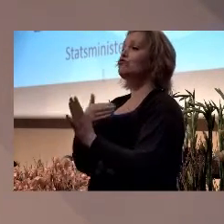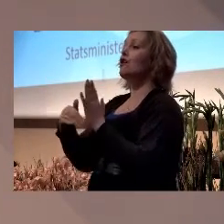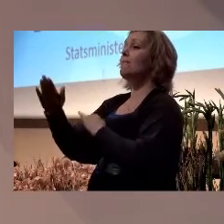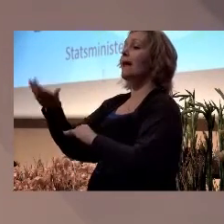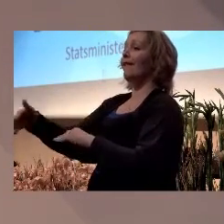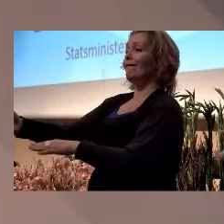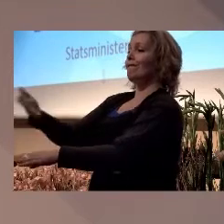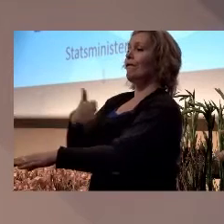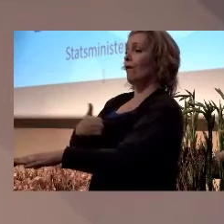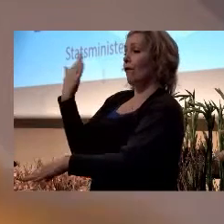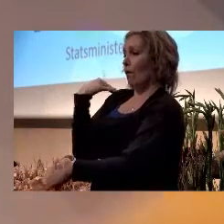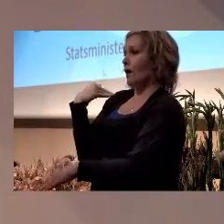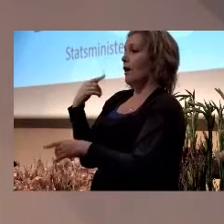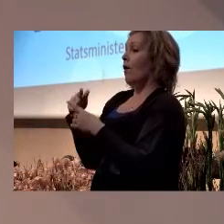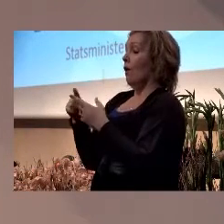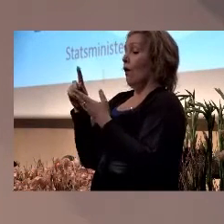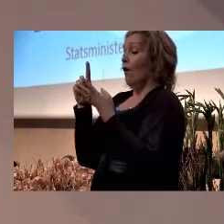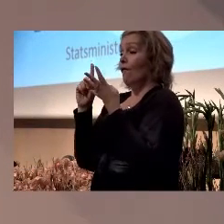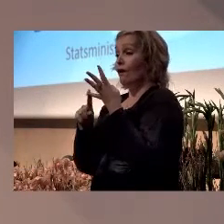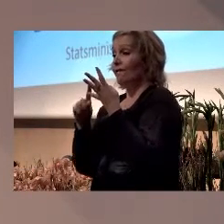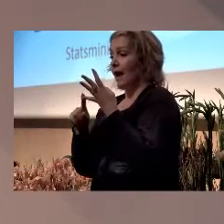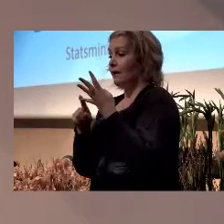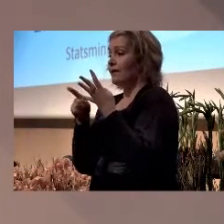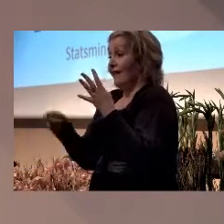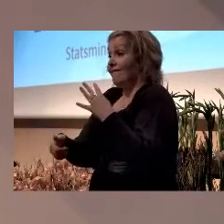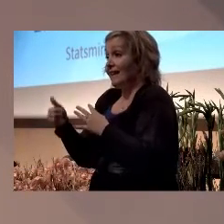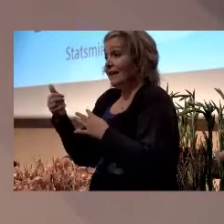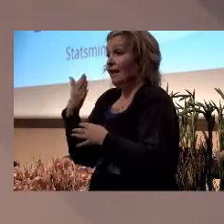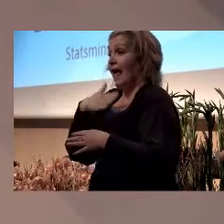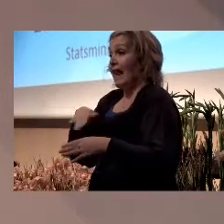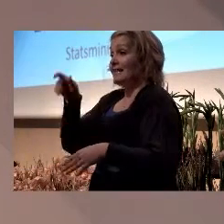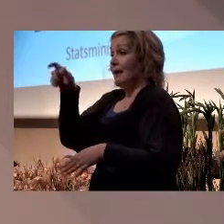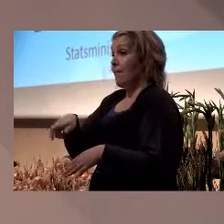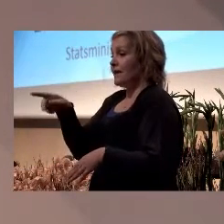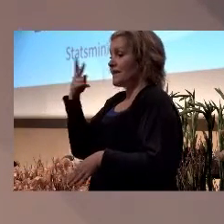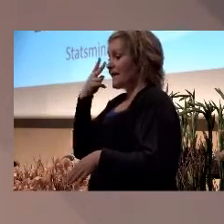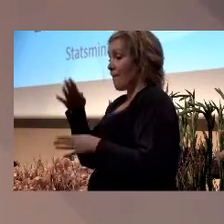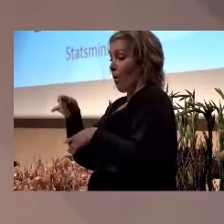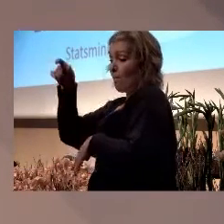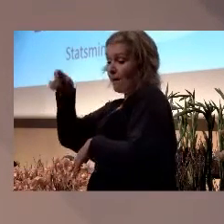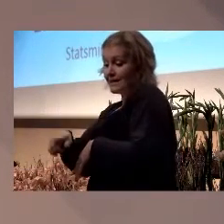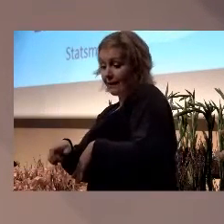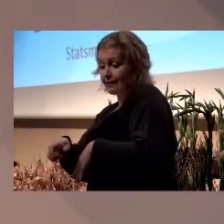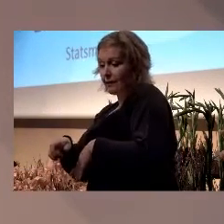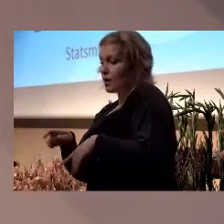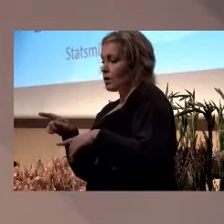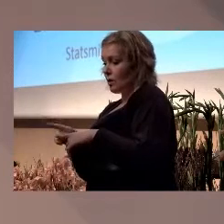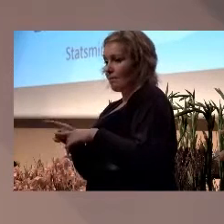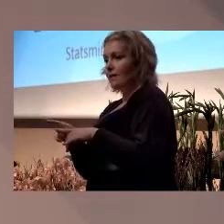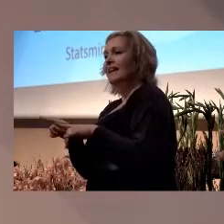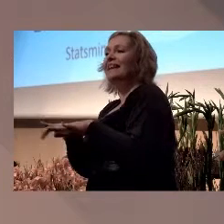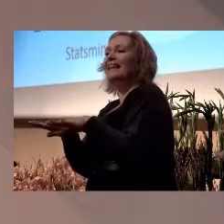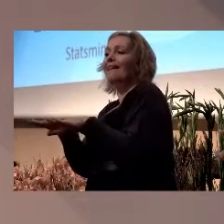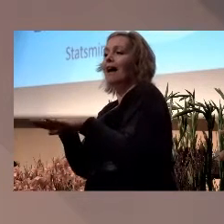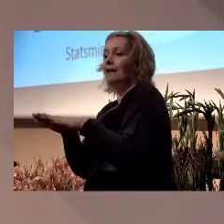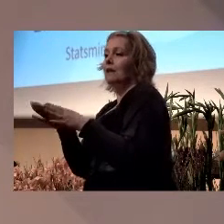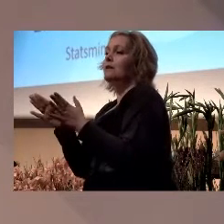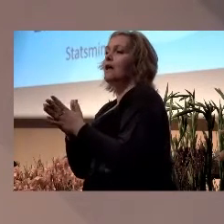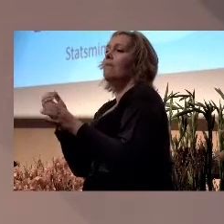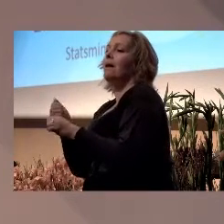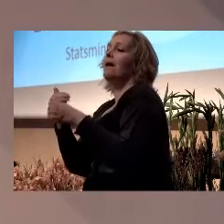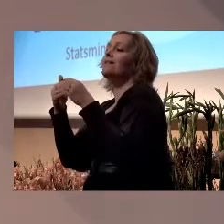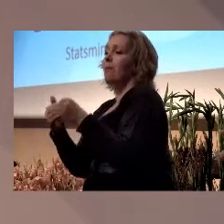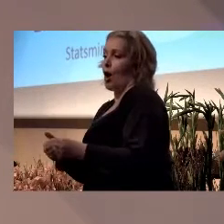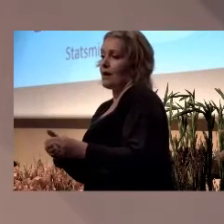tidligere. Og for det fjerde, det er altså viktig at helsepersonell ser på pasienter som likeverdige samarbeidspartnere.